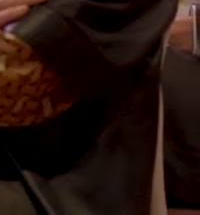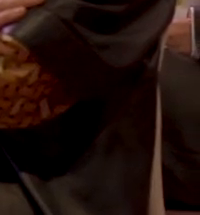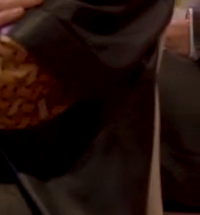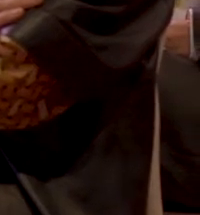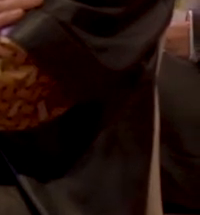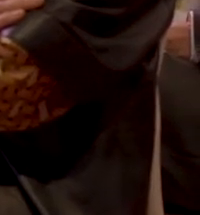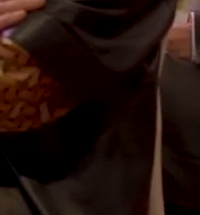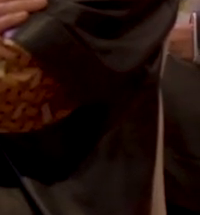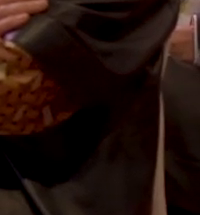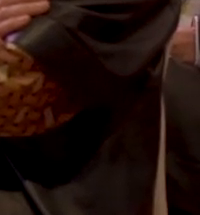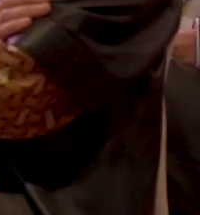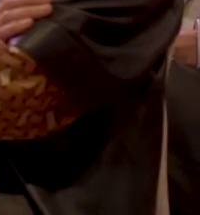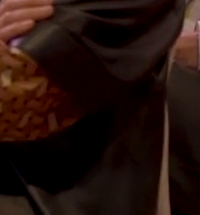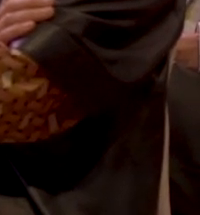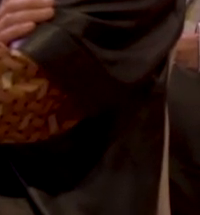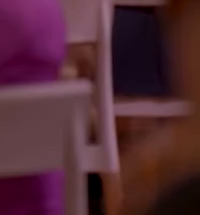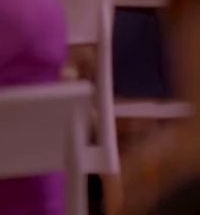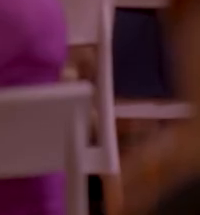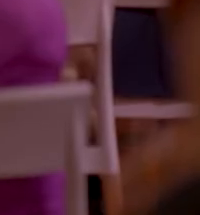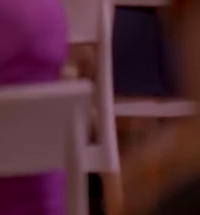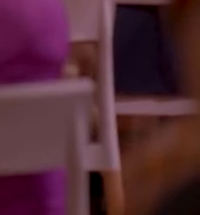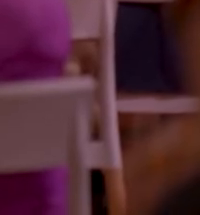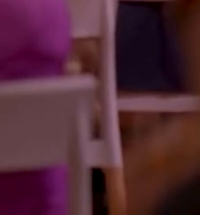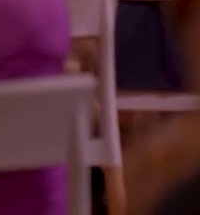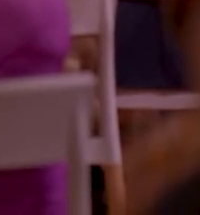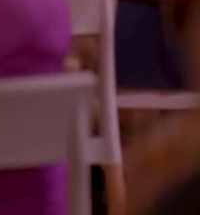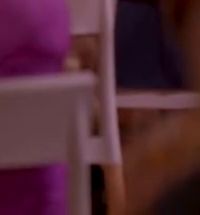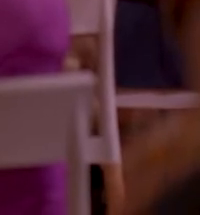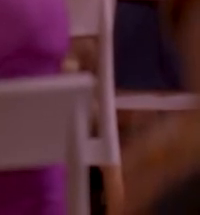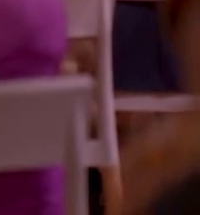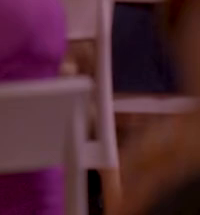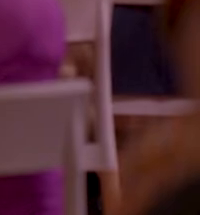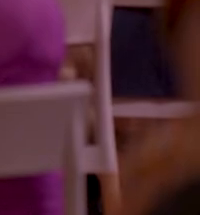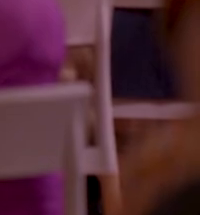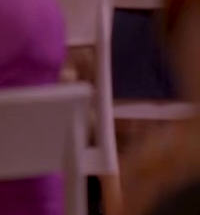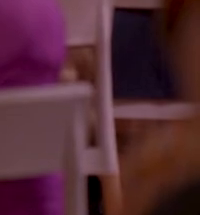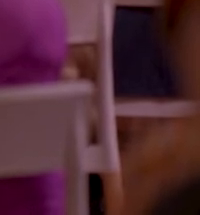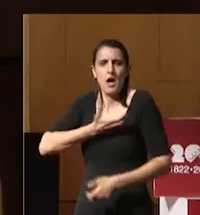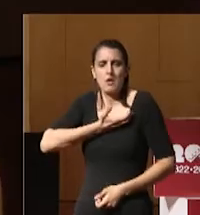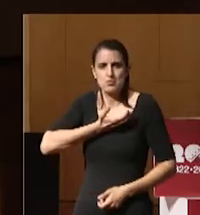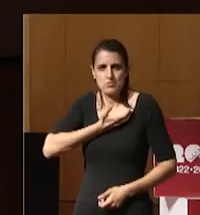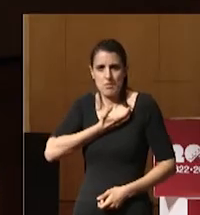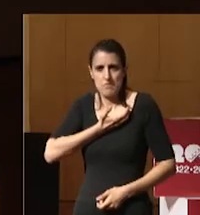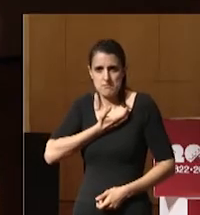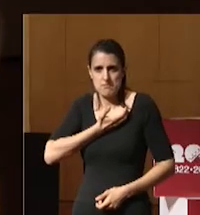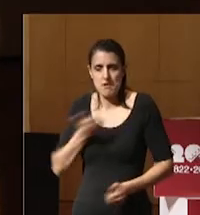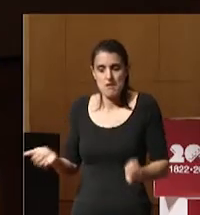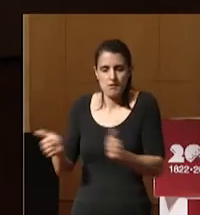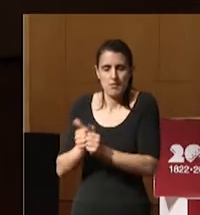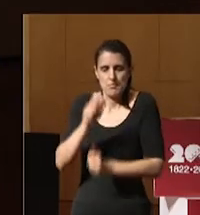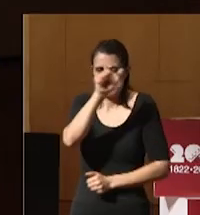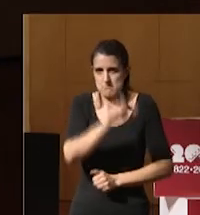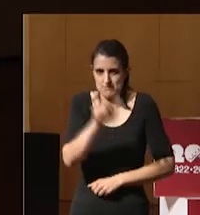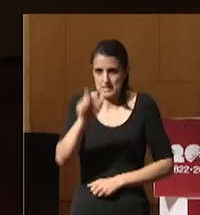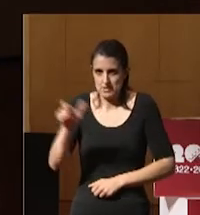Les diputacions hem estat i estem al costat dels ajuntaments, al costat de les persones, atenent des de